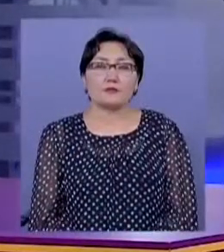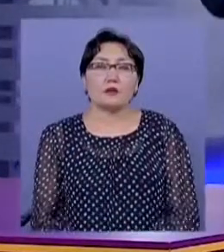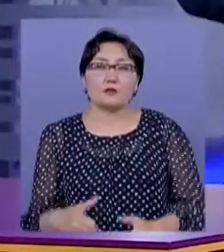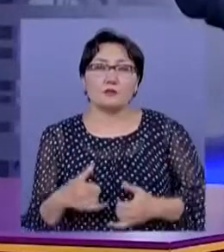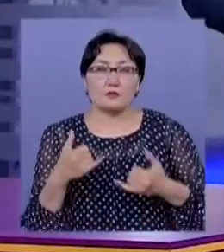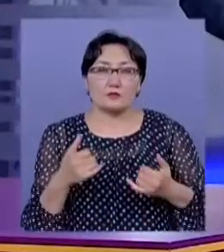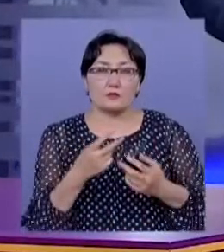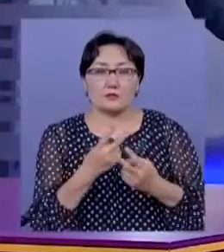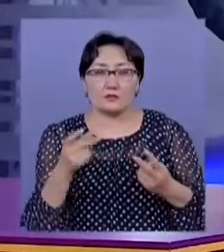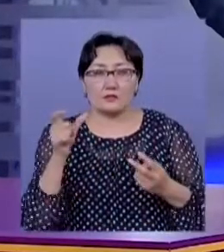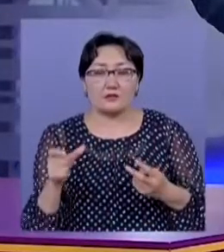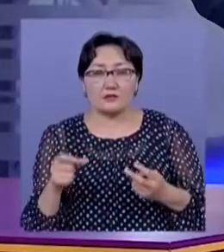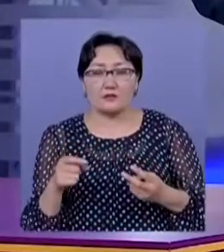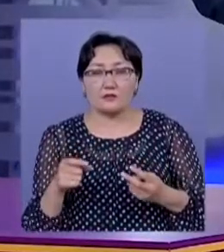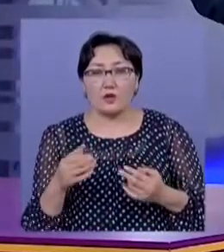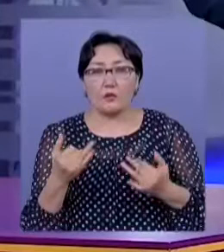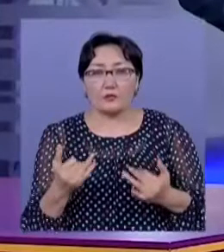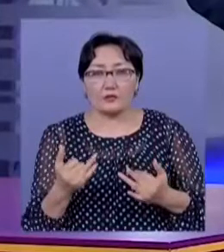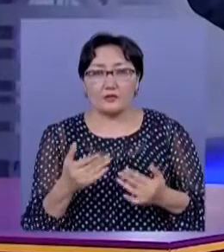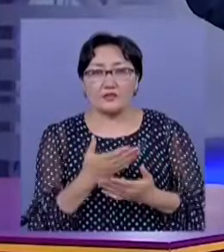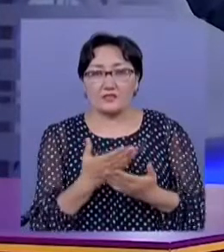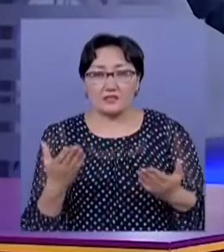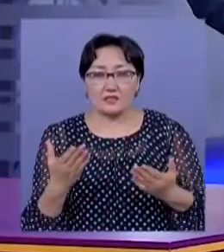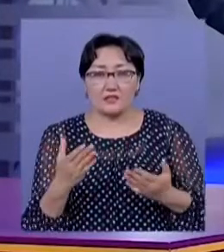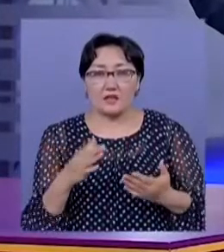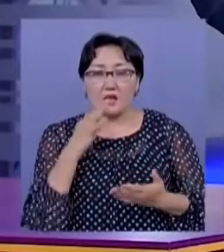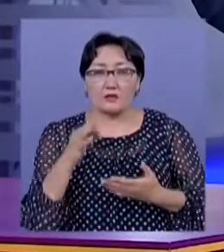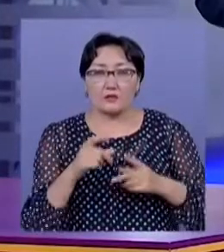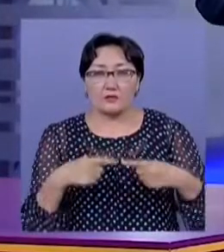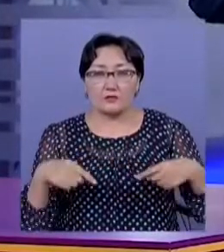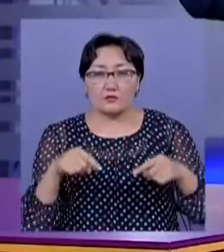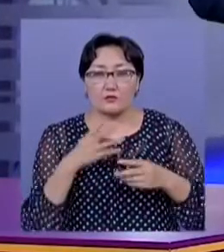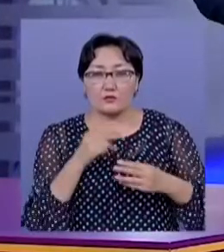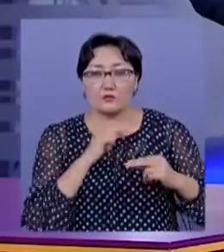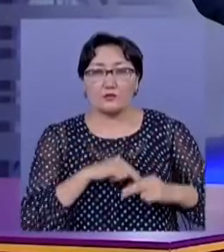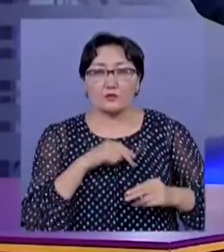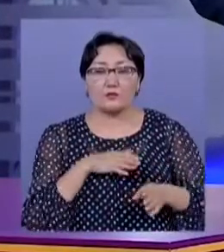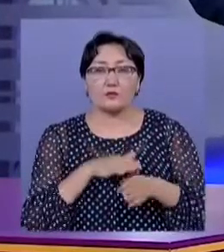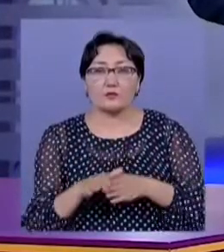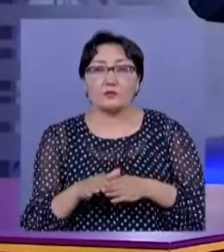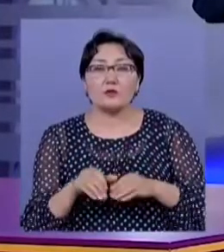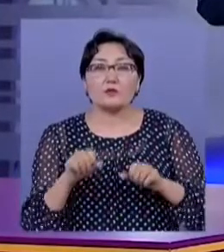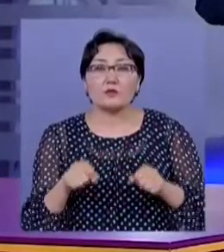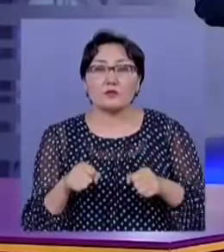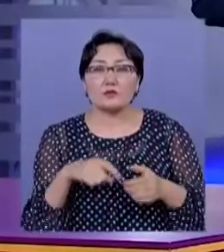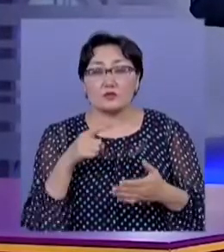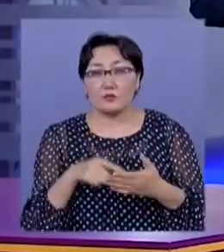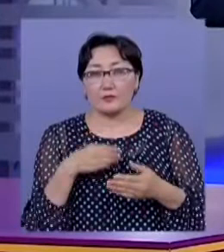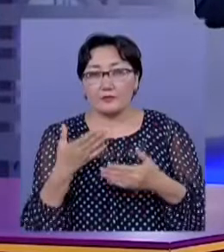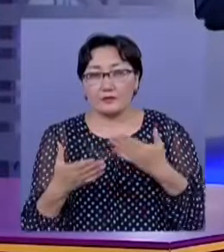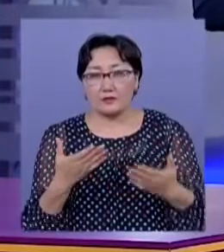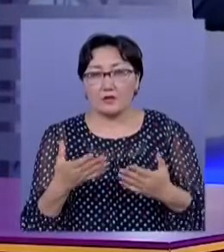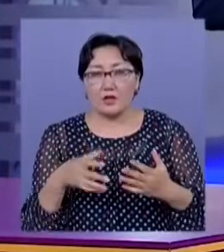Құрметті көрермен, естеріңізге сала кетейін, бүгін сіздерге мердігер компаниялар міндетін мінсіз атқаралама деген сауал берілген